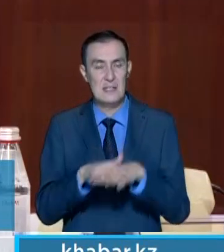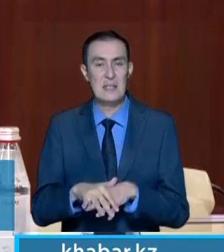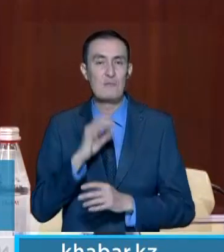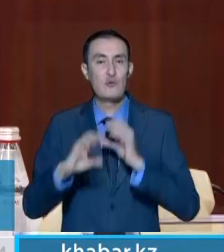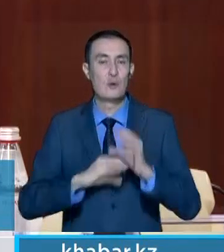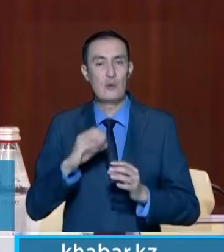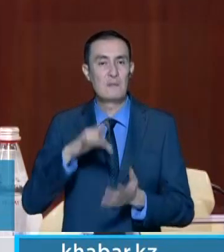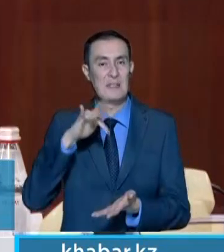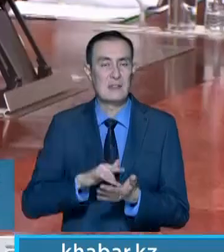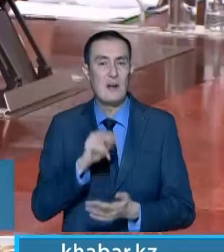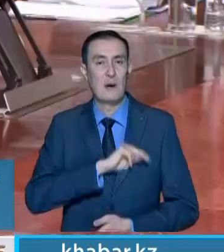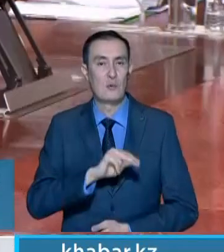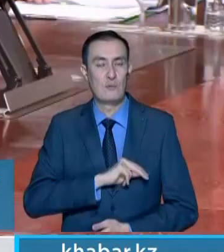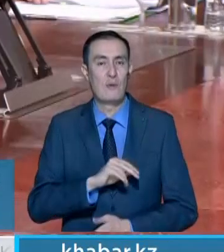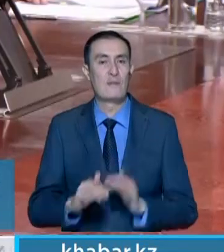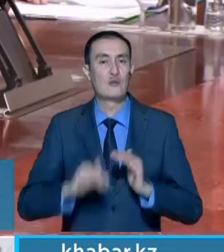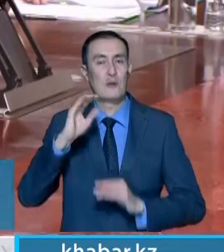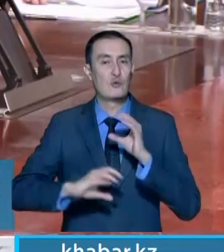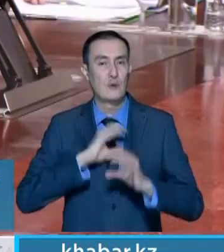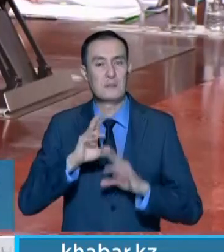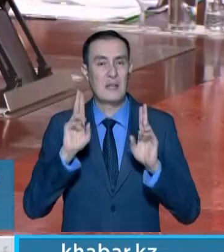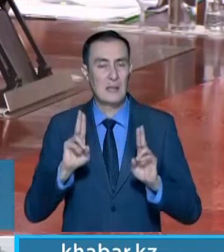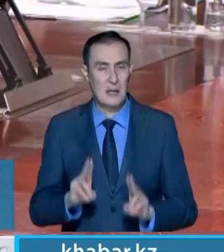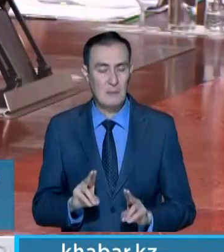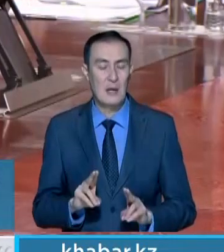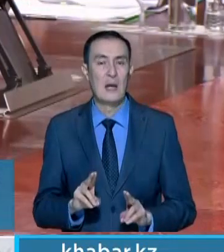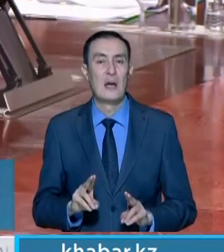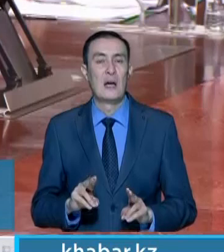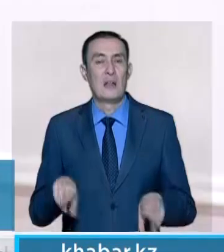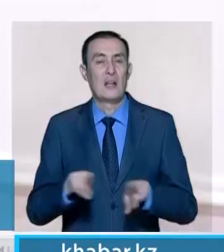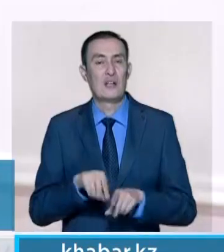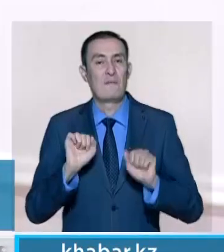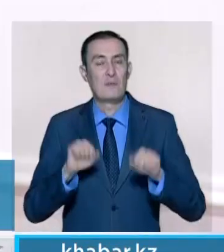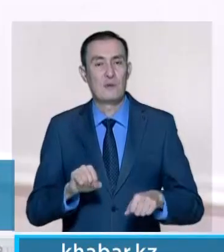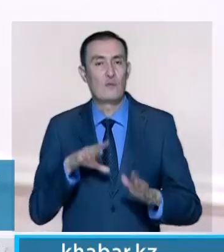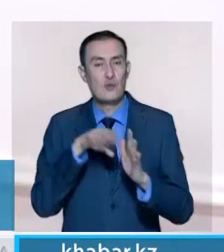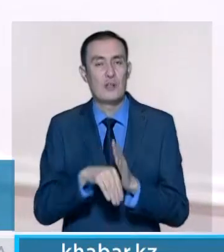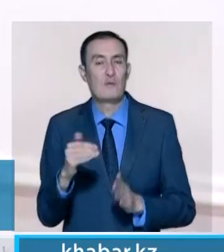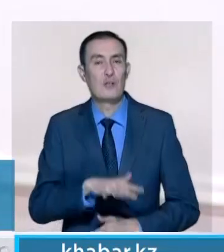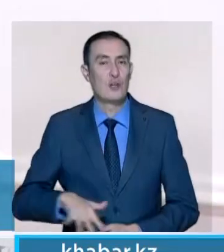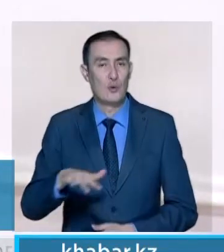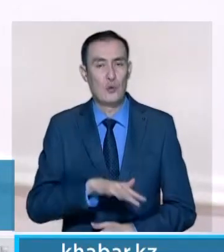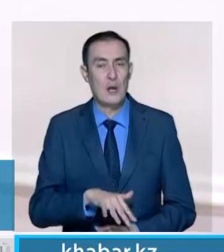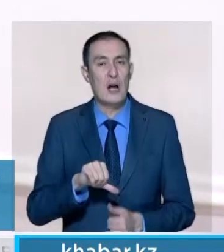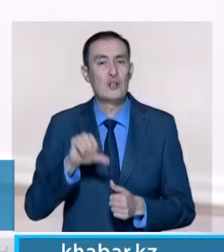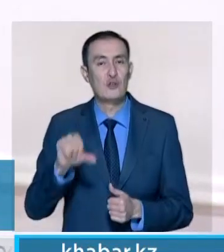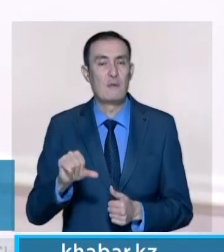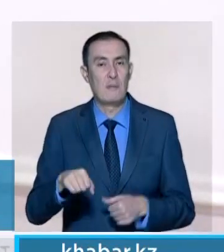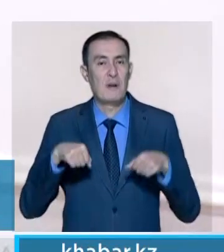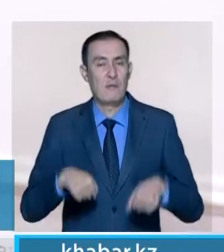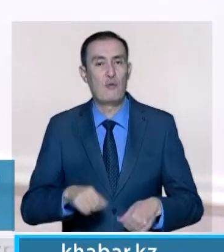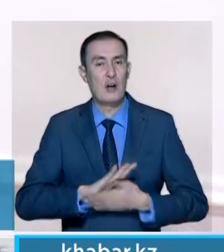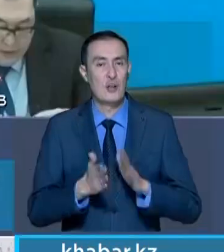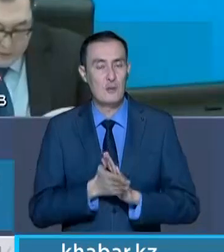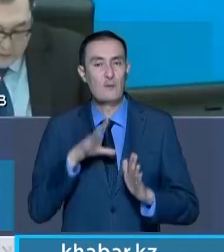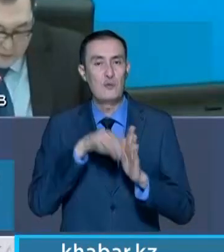международным бизнес-хабом, работающим по высоким мировым стандартам. Рассматривается возможность внедрения на его территории особого правового